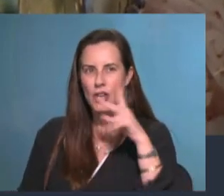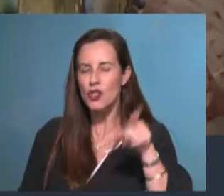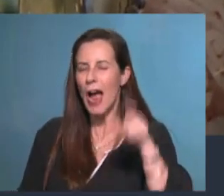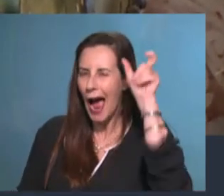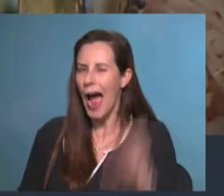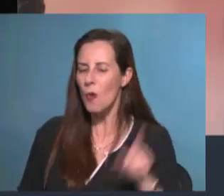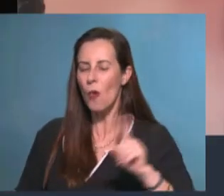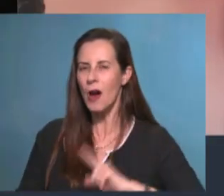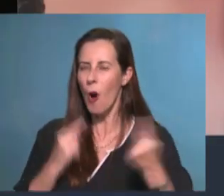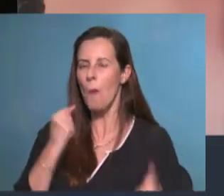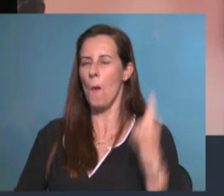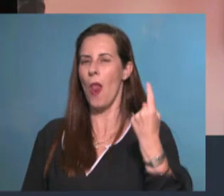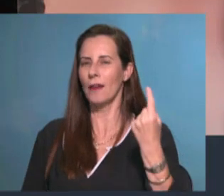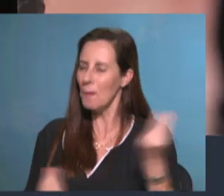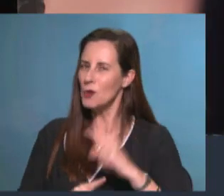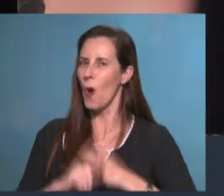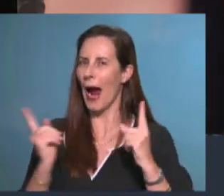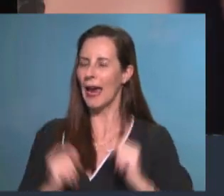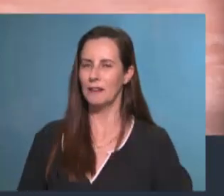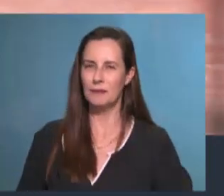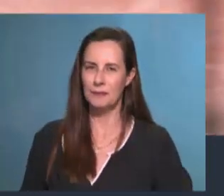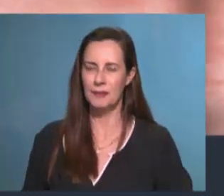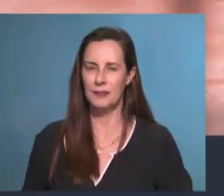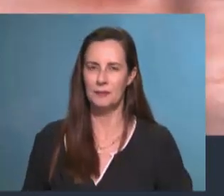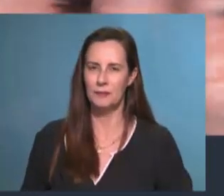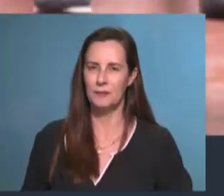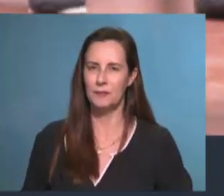משהו, משהו אחר.